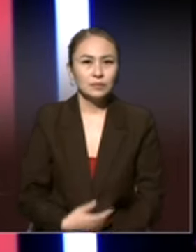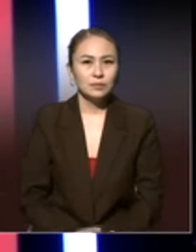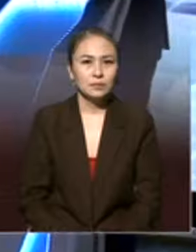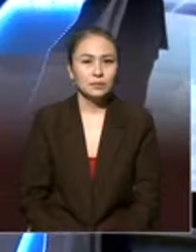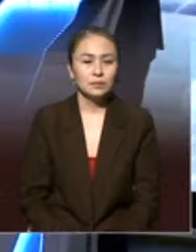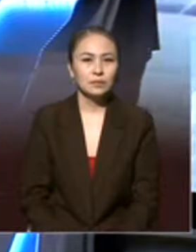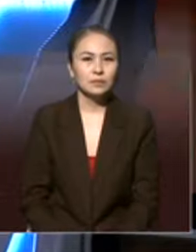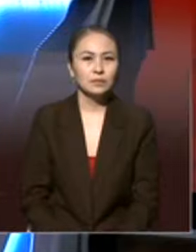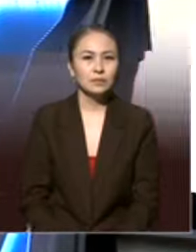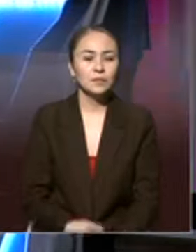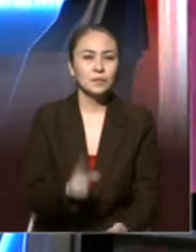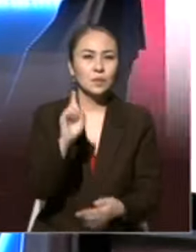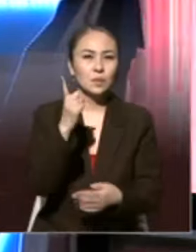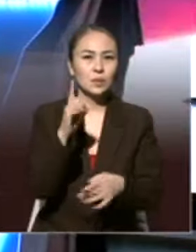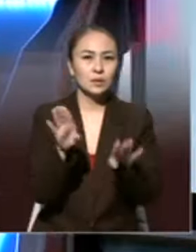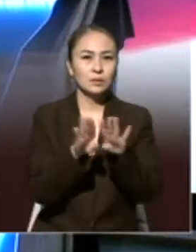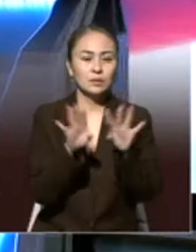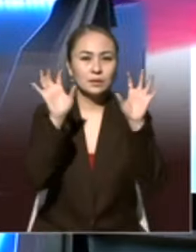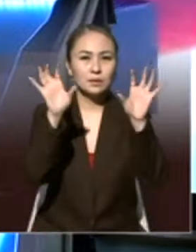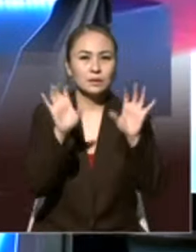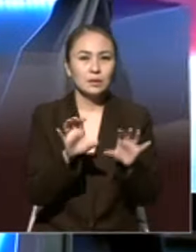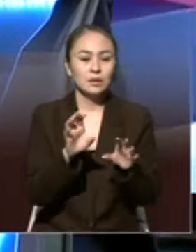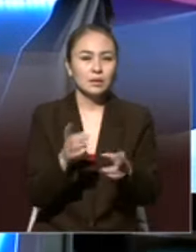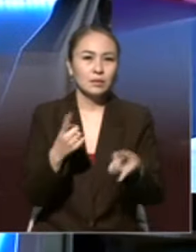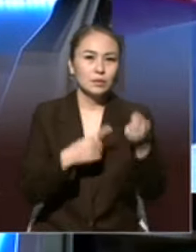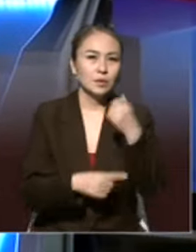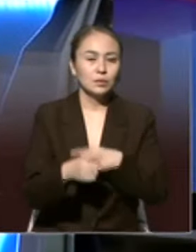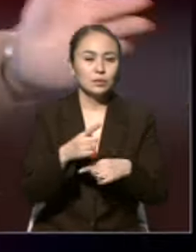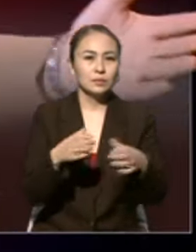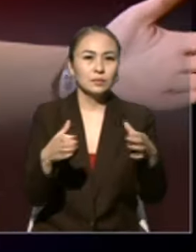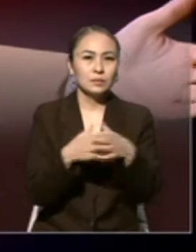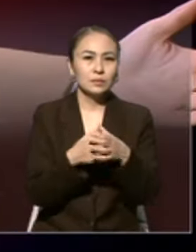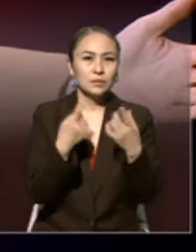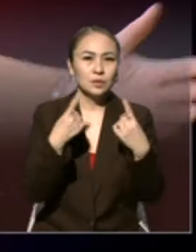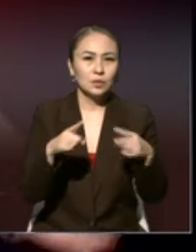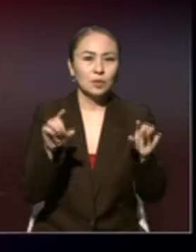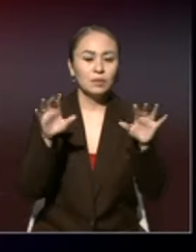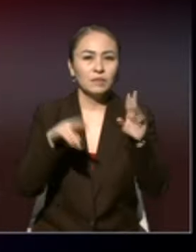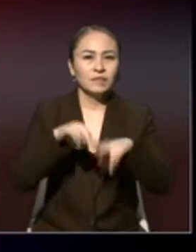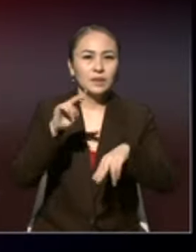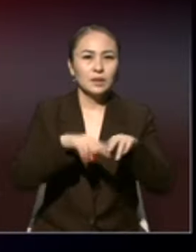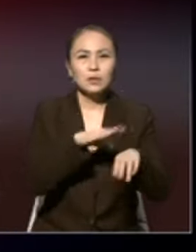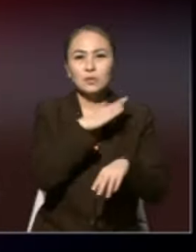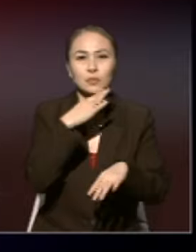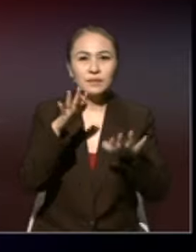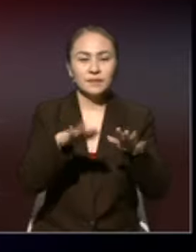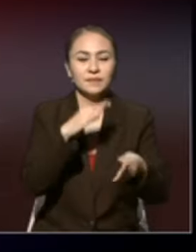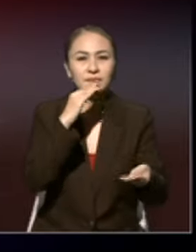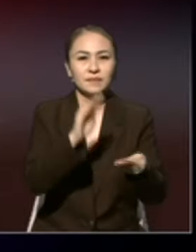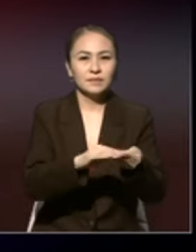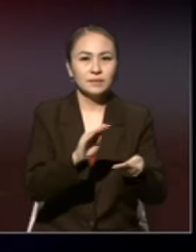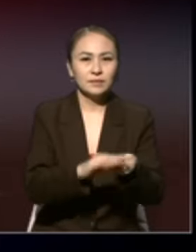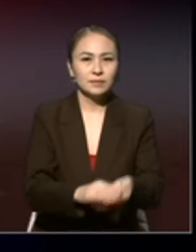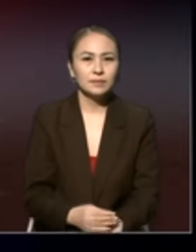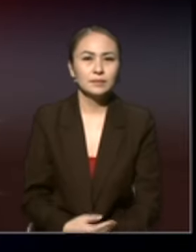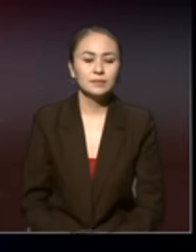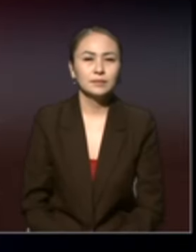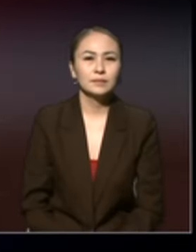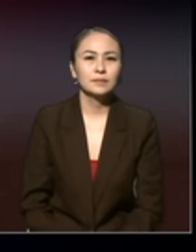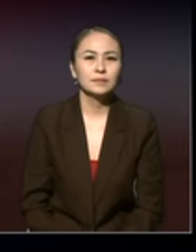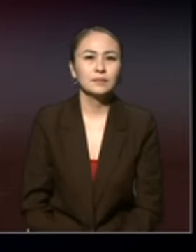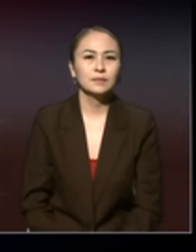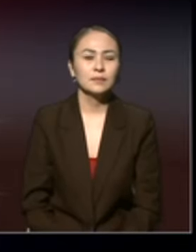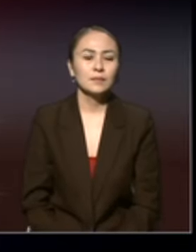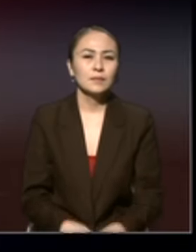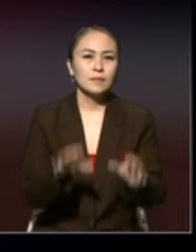Өйткені, заңды заң арқылы қайтадан барып бір бюрократия мен басқа жерге салғылар келмейді. Тура сол жерге салады. Адамдар заңсыз үй соғып алады